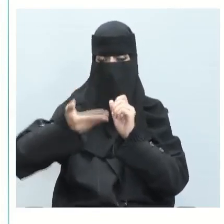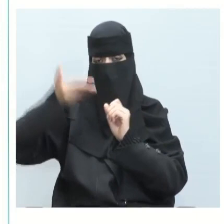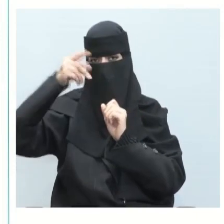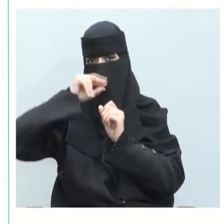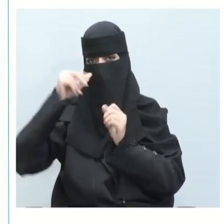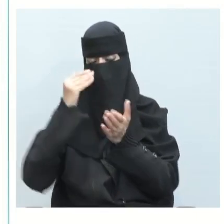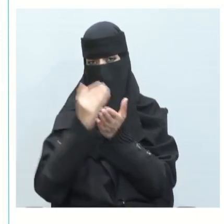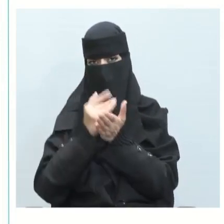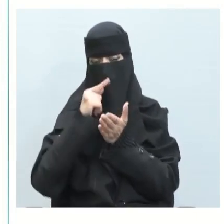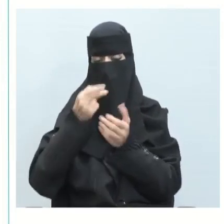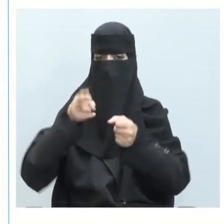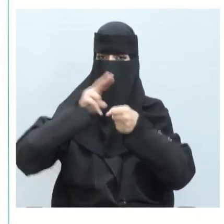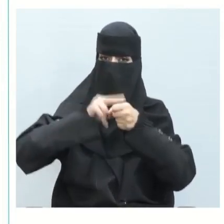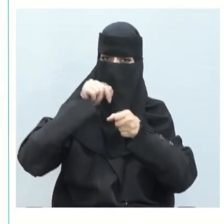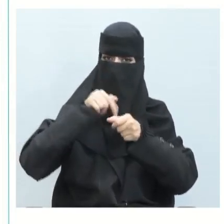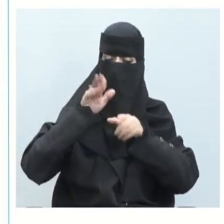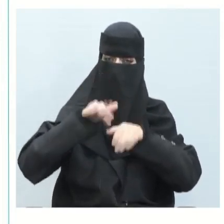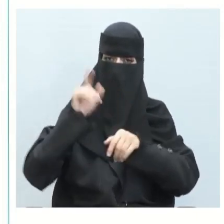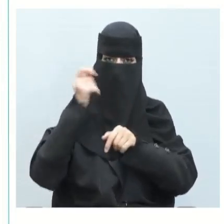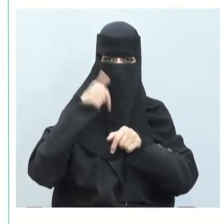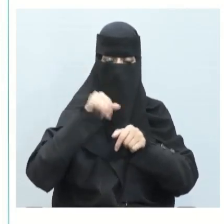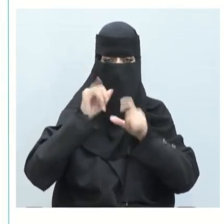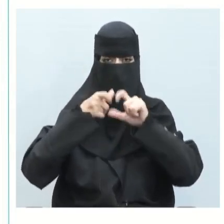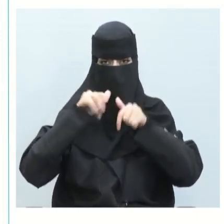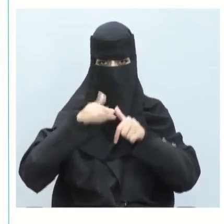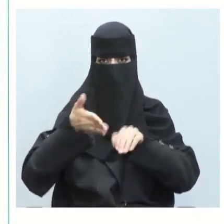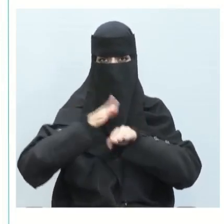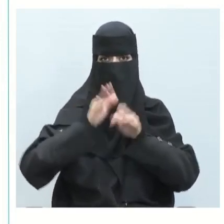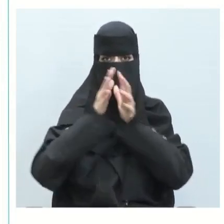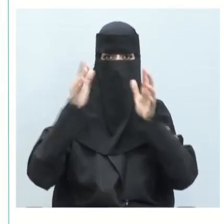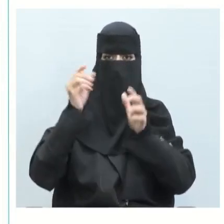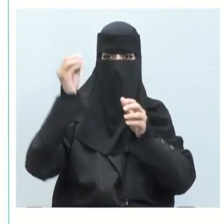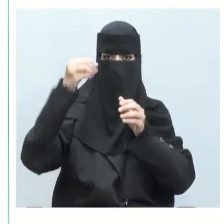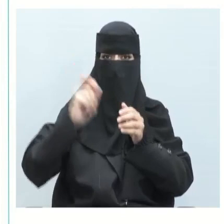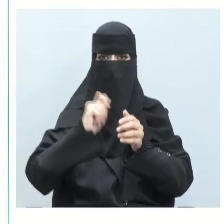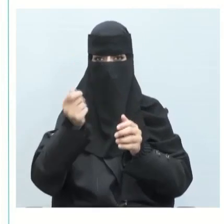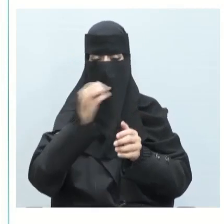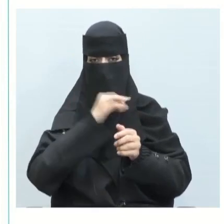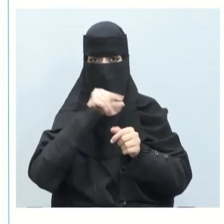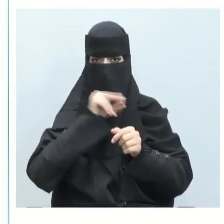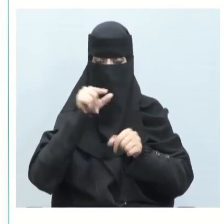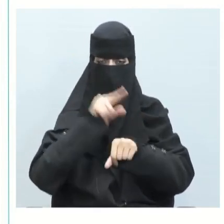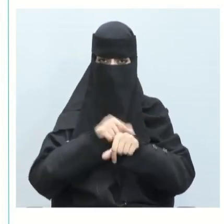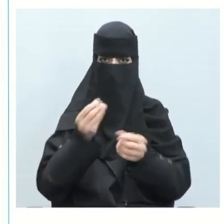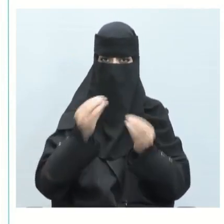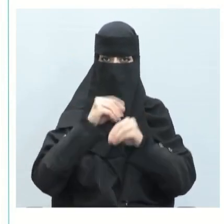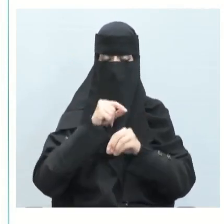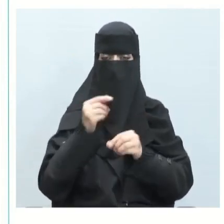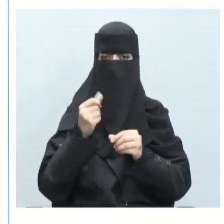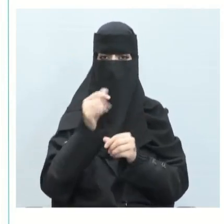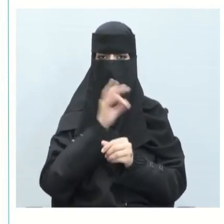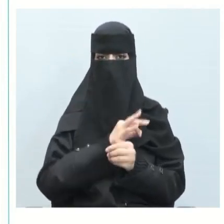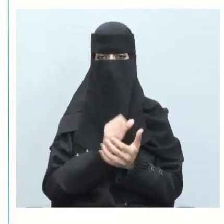مثلا التذاكر مره اخرى وتكون فرصه للمنظمه على تعظيم الايراد وايضا بنفس الوقت زياده